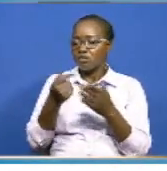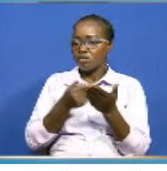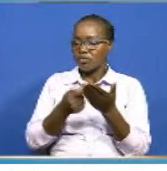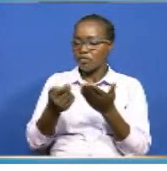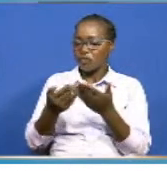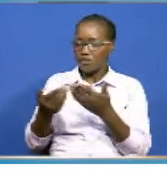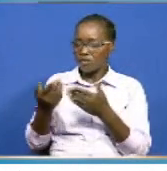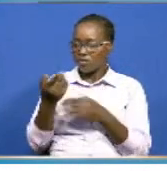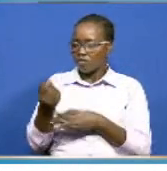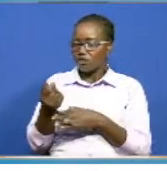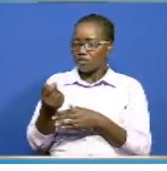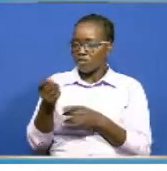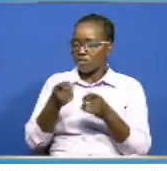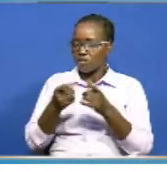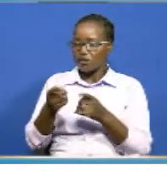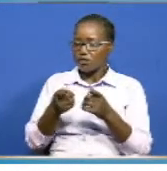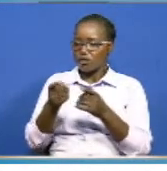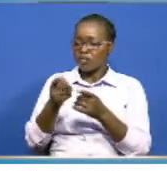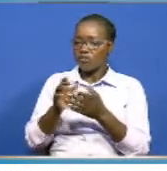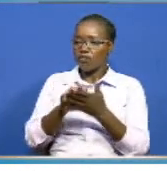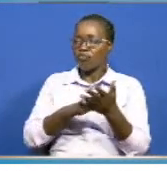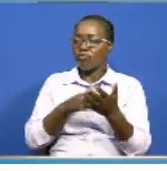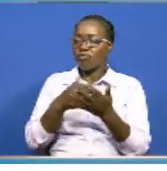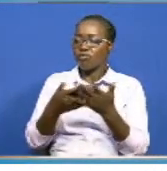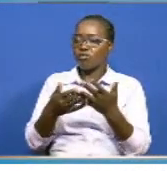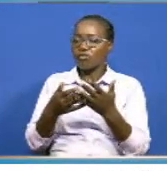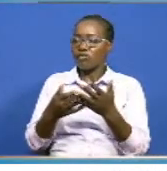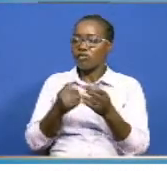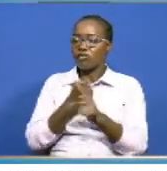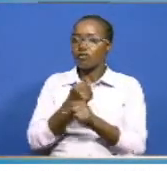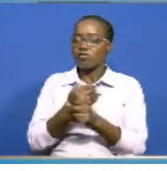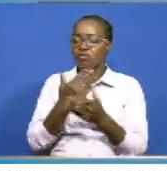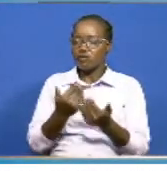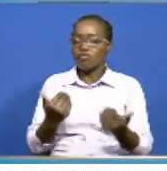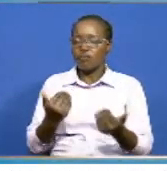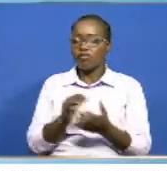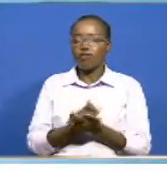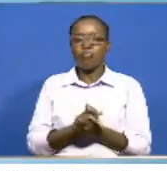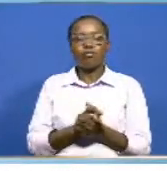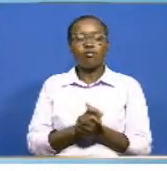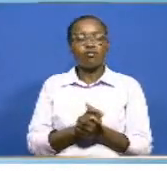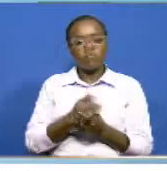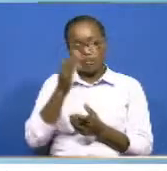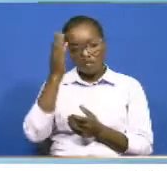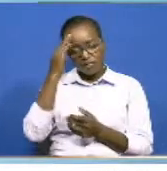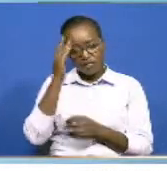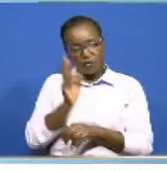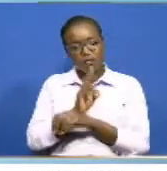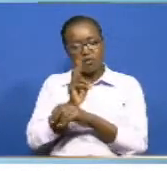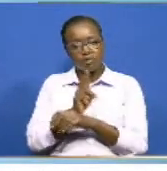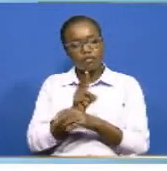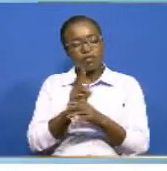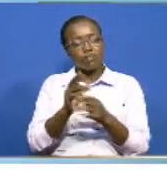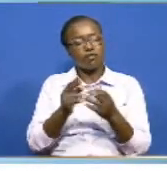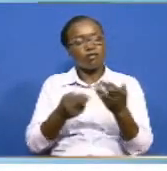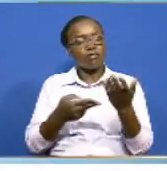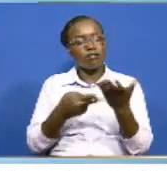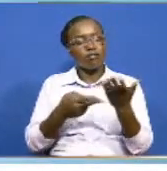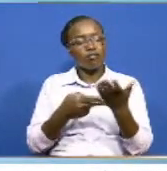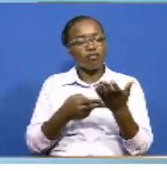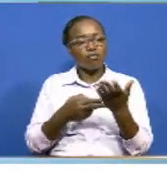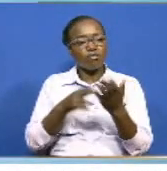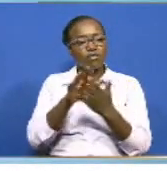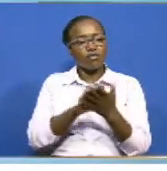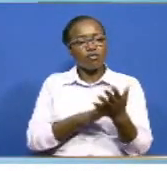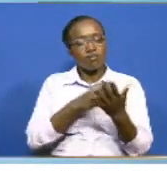la udhibiti wa mitandao ili kuwakinga watoto. Unajua utumizi wa mitandao ni jukumu la kila mtu. Hmm. Ni jukumu